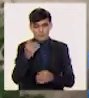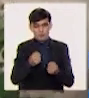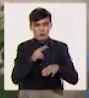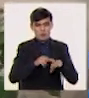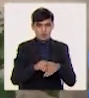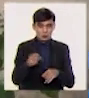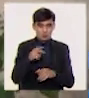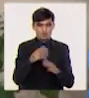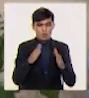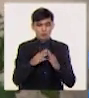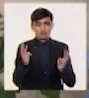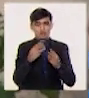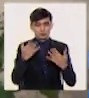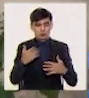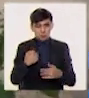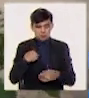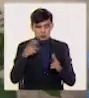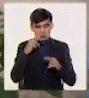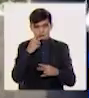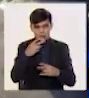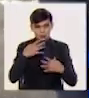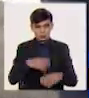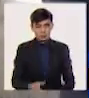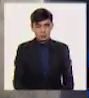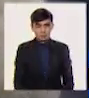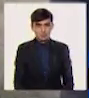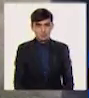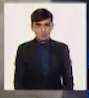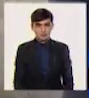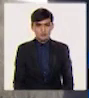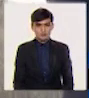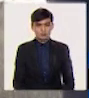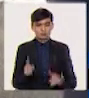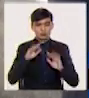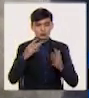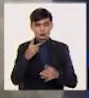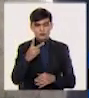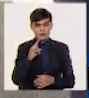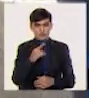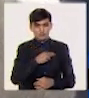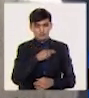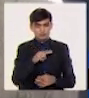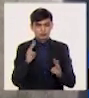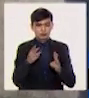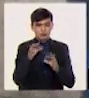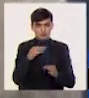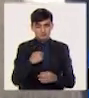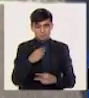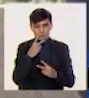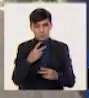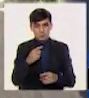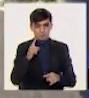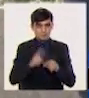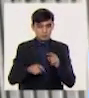десем, үй ортаныпты деді болды, басқасын көрмедім балам. Не болдысы, екі баласы өткен, ойбай,